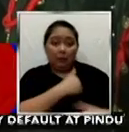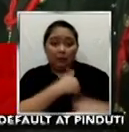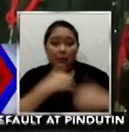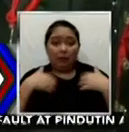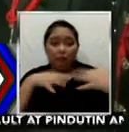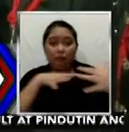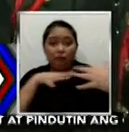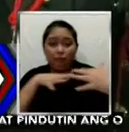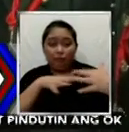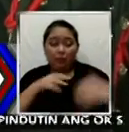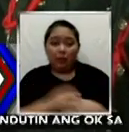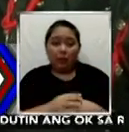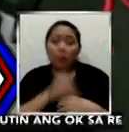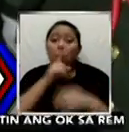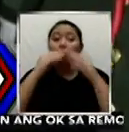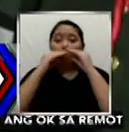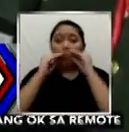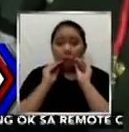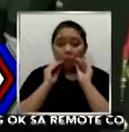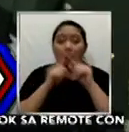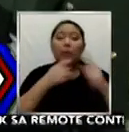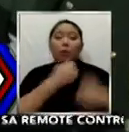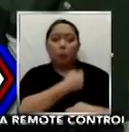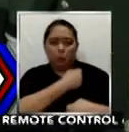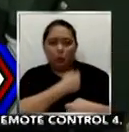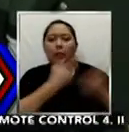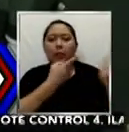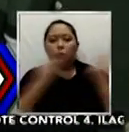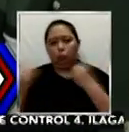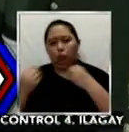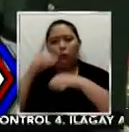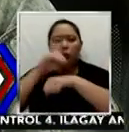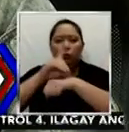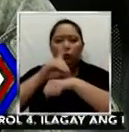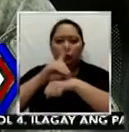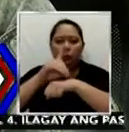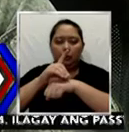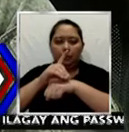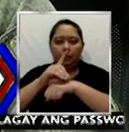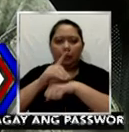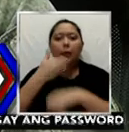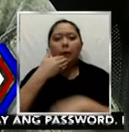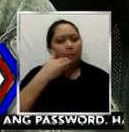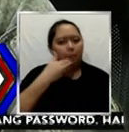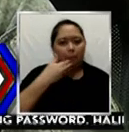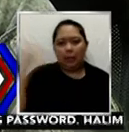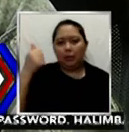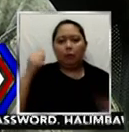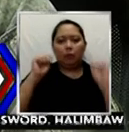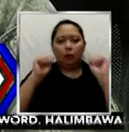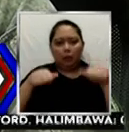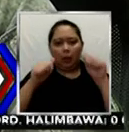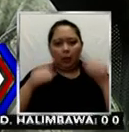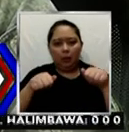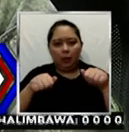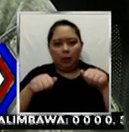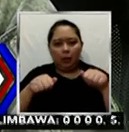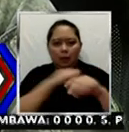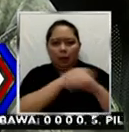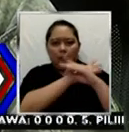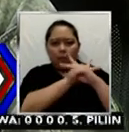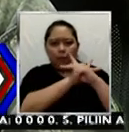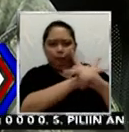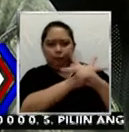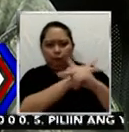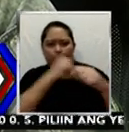tungkulin. At to the best of their abilities, lumaban sila na protekta ng mga